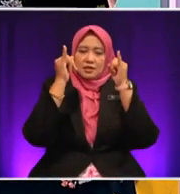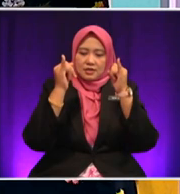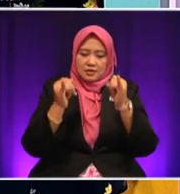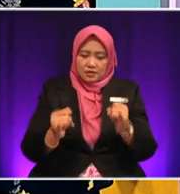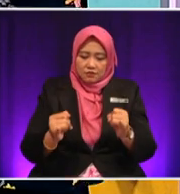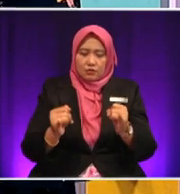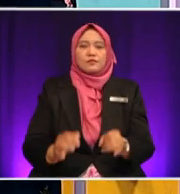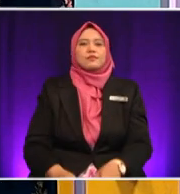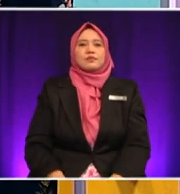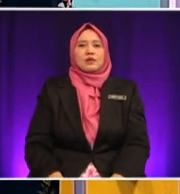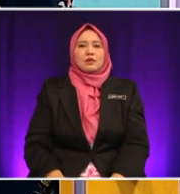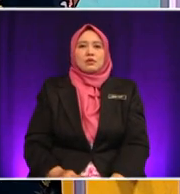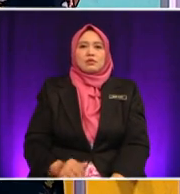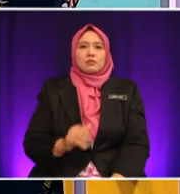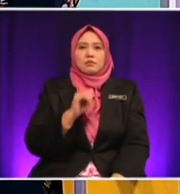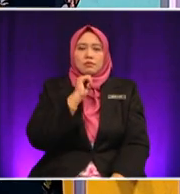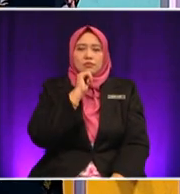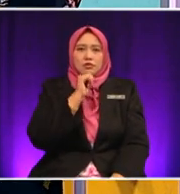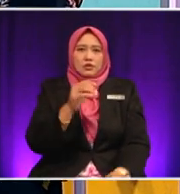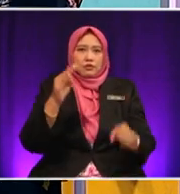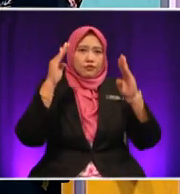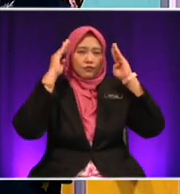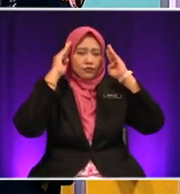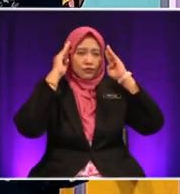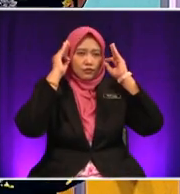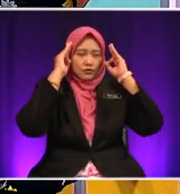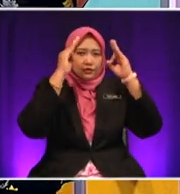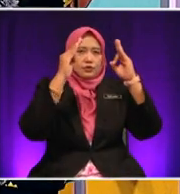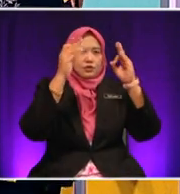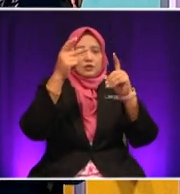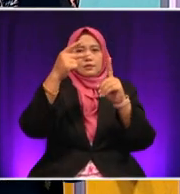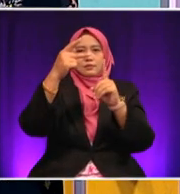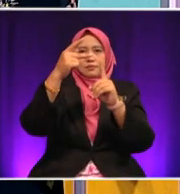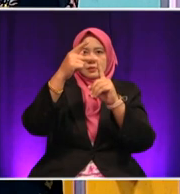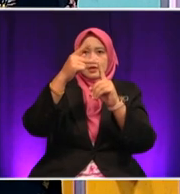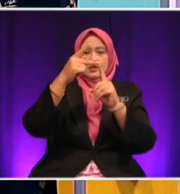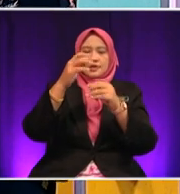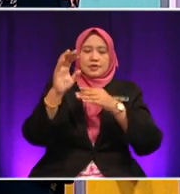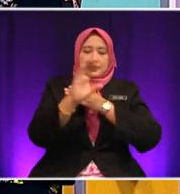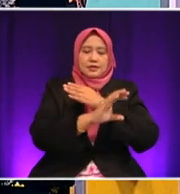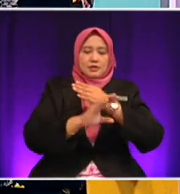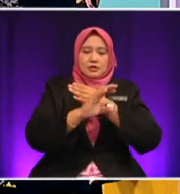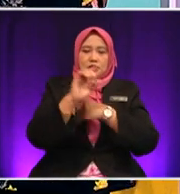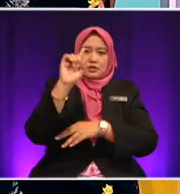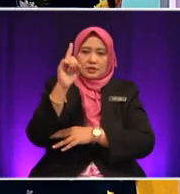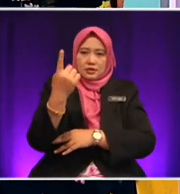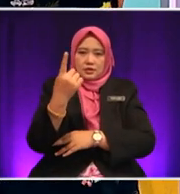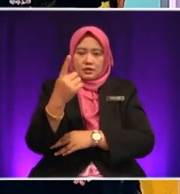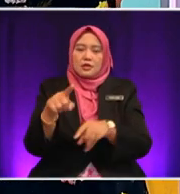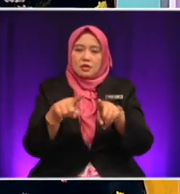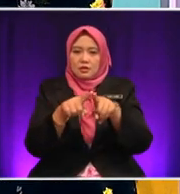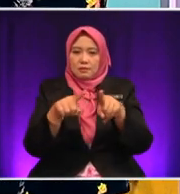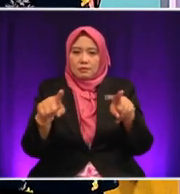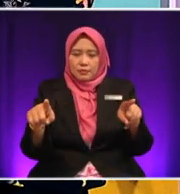Pada perspektif negara pada perspektif masyarakat dan dia tanya juga Pada perspektif individu